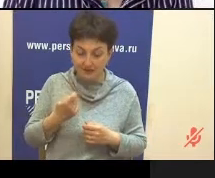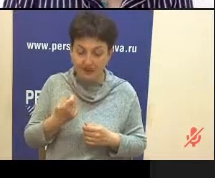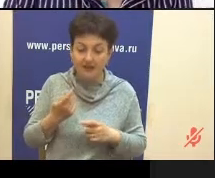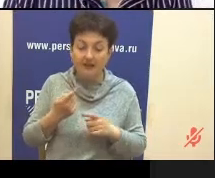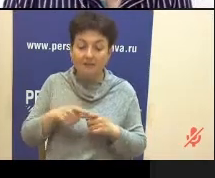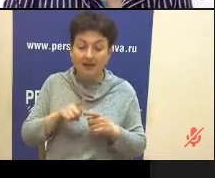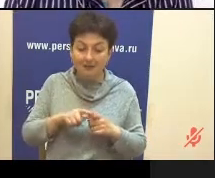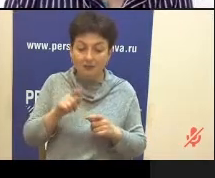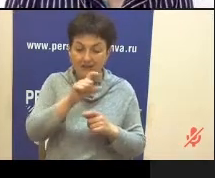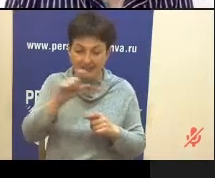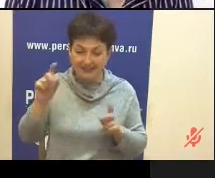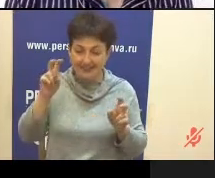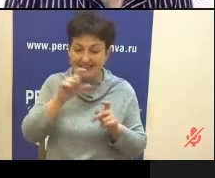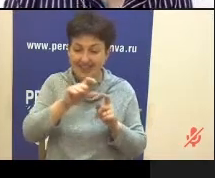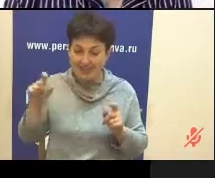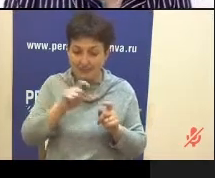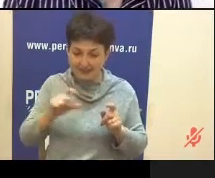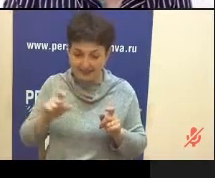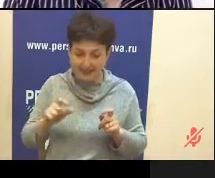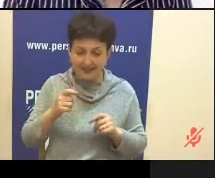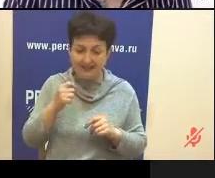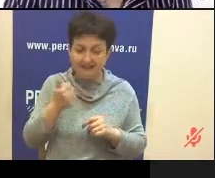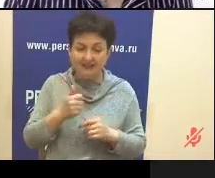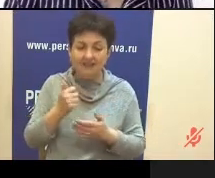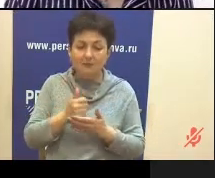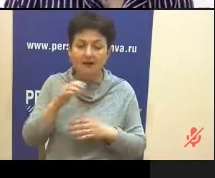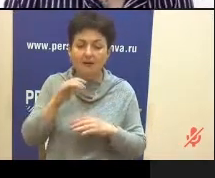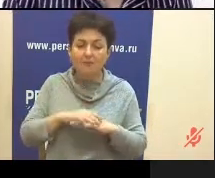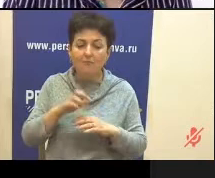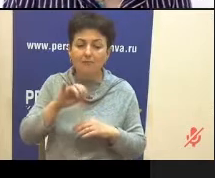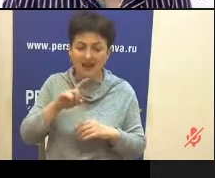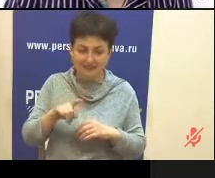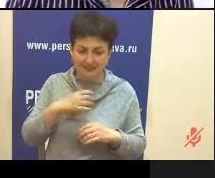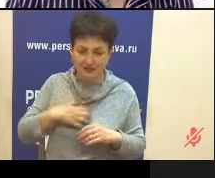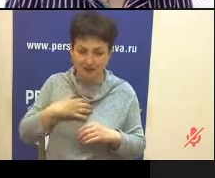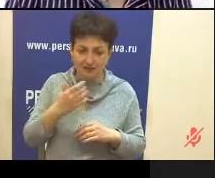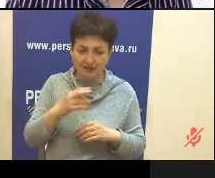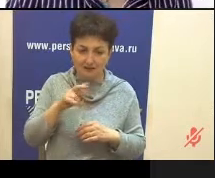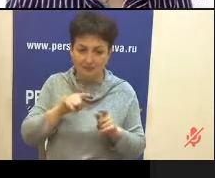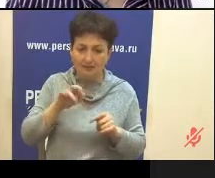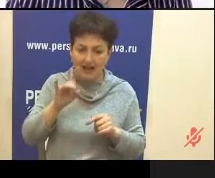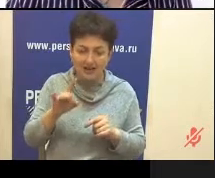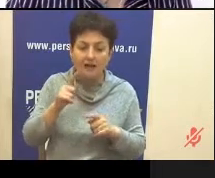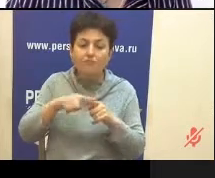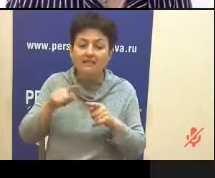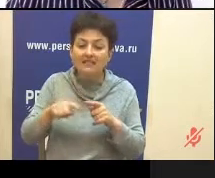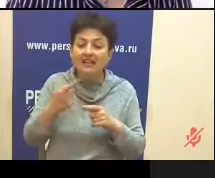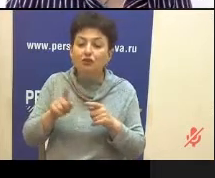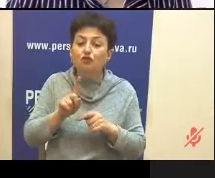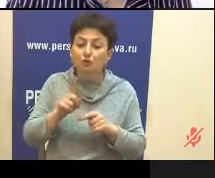Поэтому по терминологии пройдемся и по самым таким базовым моментам жизни пиарщика в организации. Быстро. Что такое